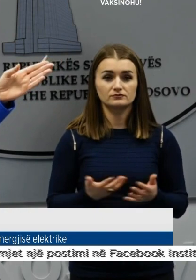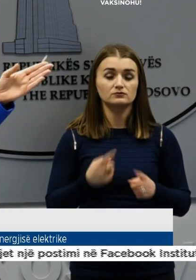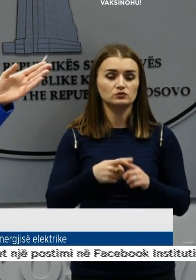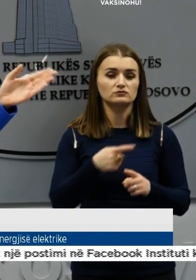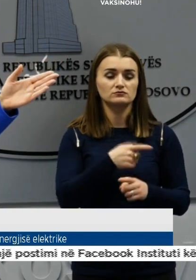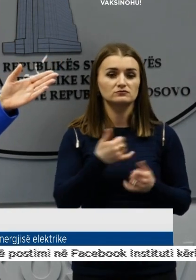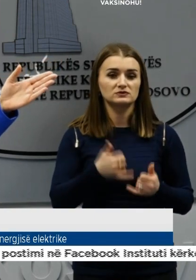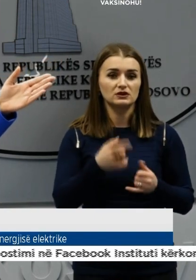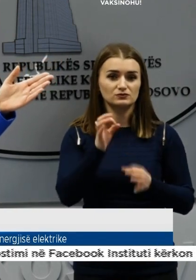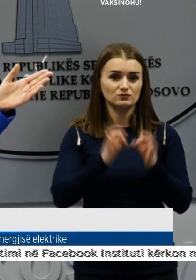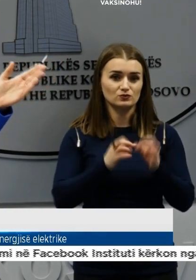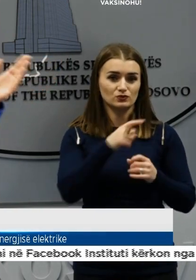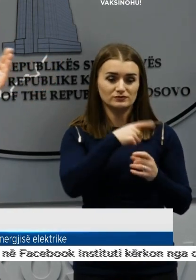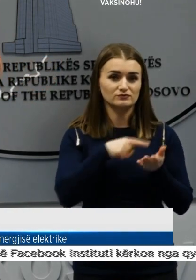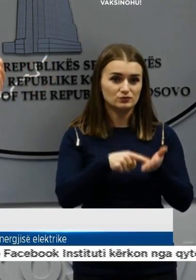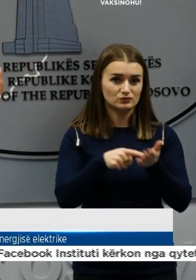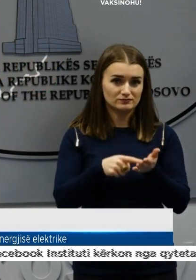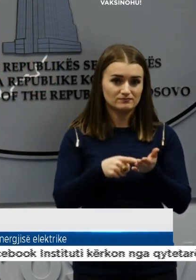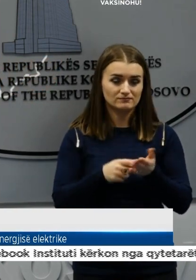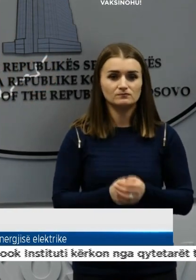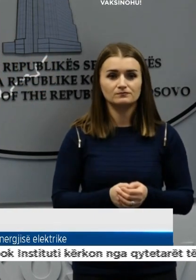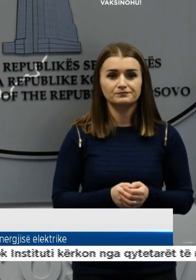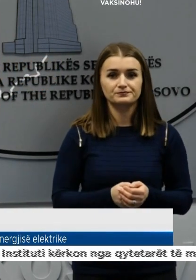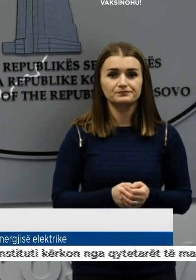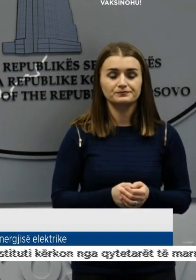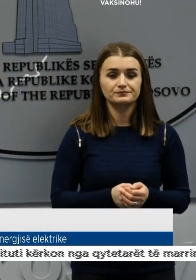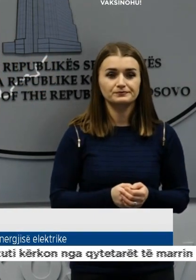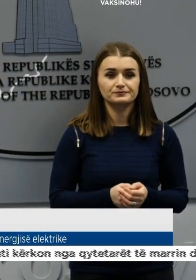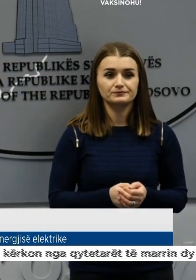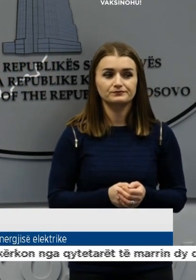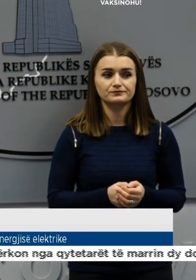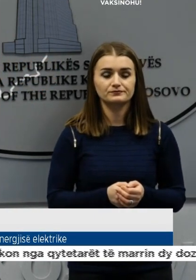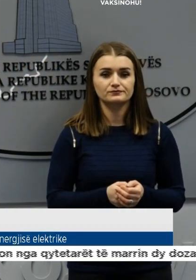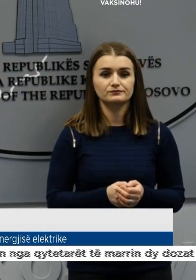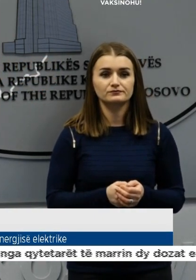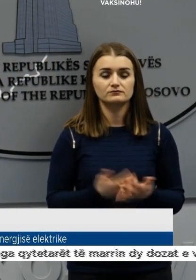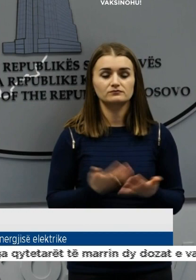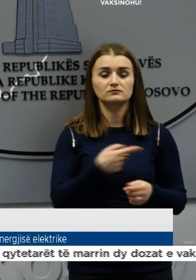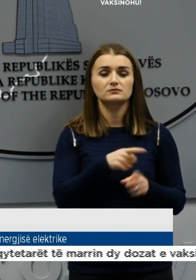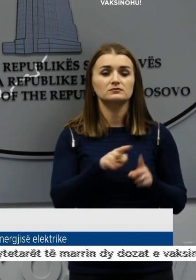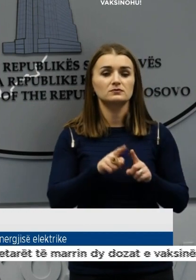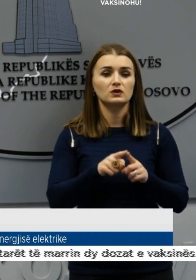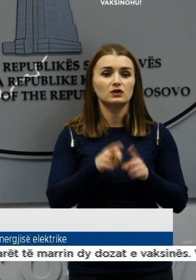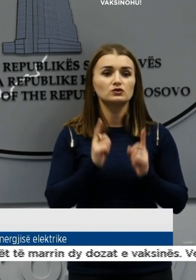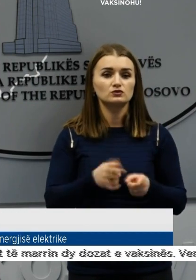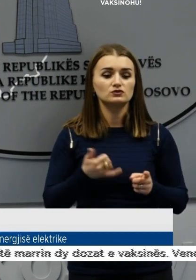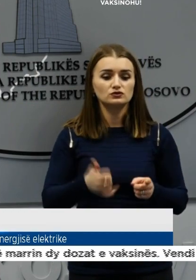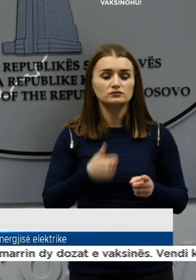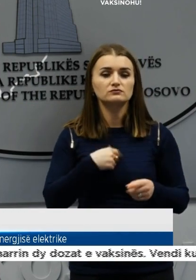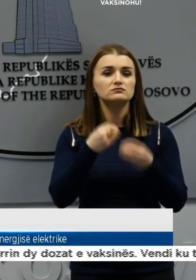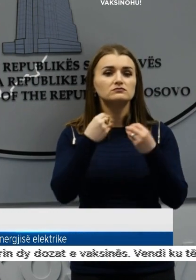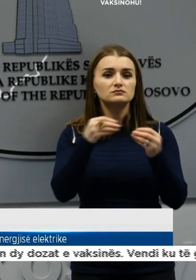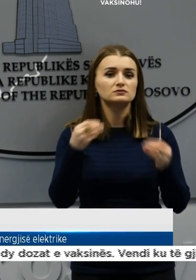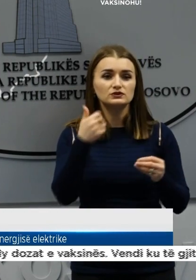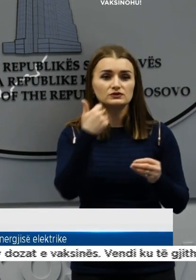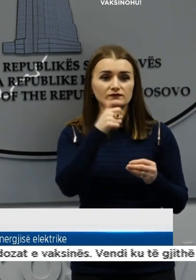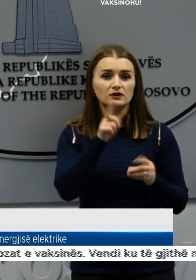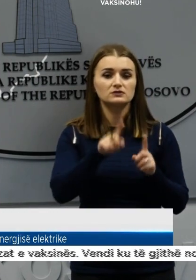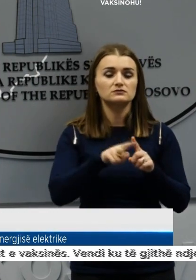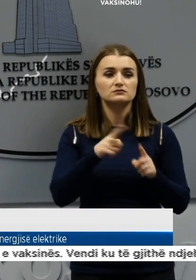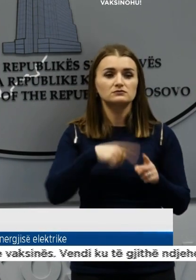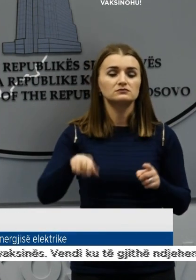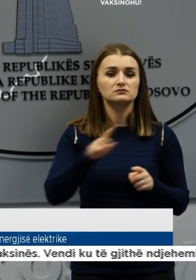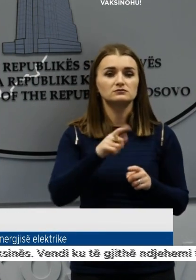këto, duhet të jenë mesazhi i konferencës së sotme për secilin prej nesh në vendimet